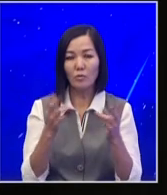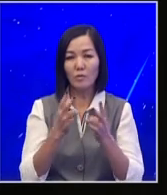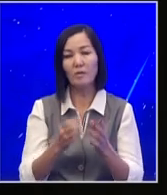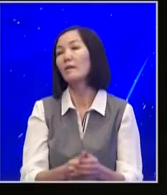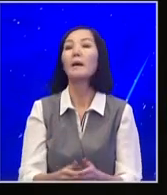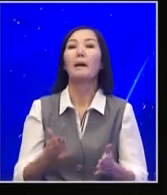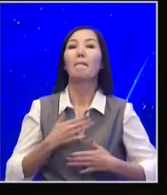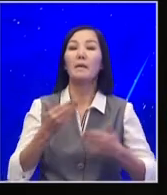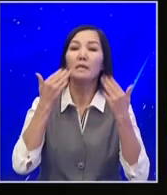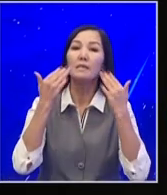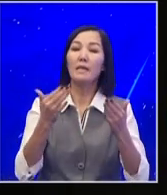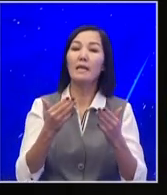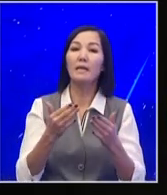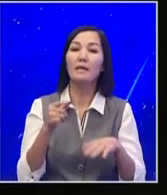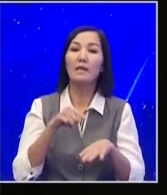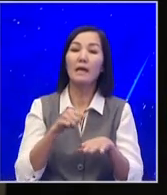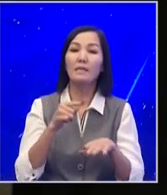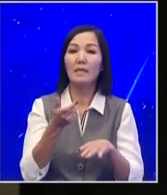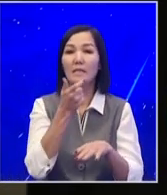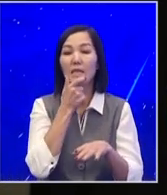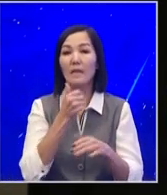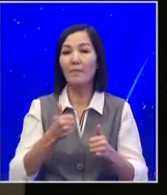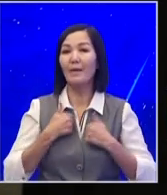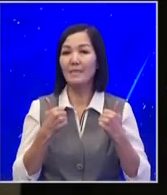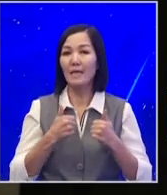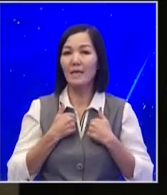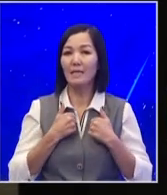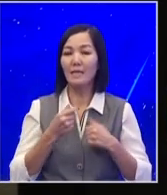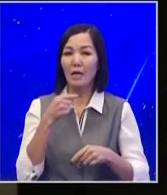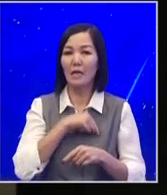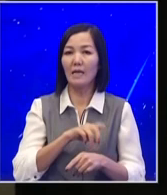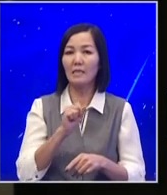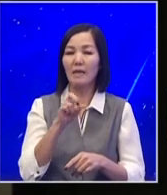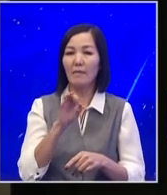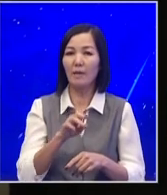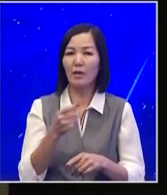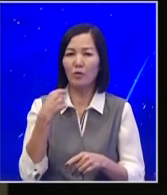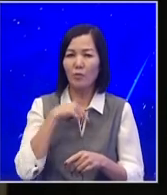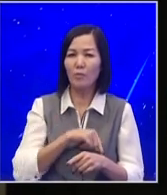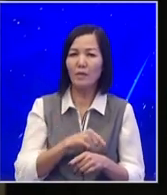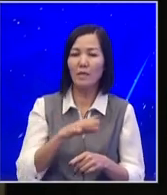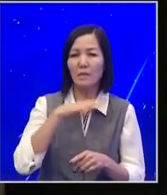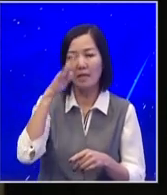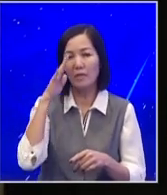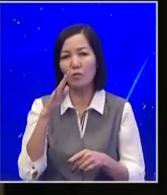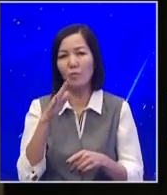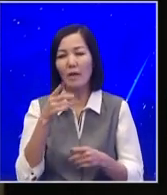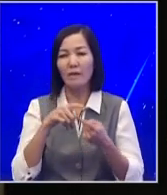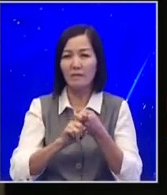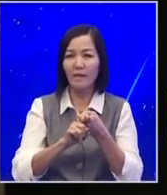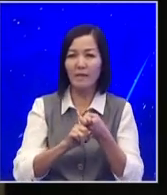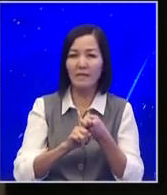Мы не знали, какой будет реакция зрителя, однако постарались передать характер Абая, всю глубину его отношений с отцом. В пьесе также